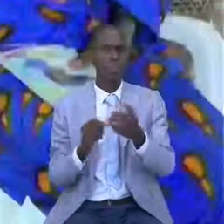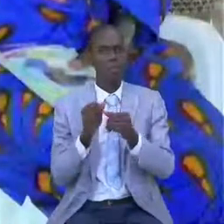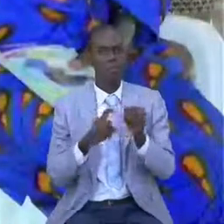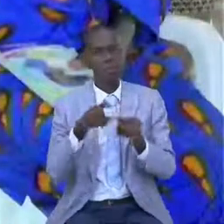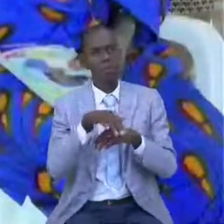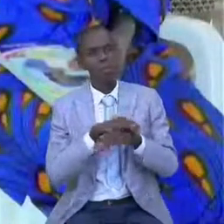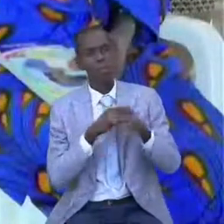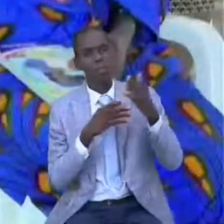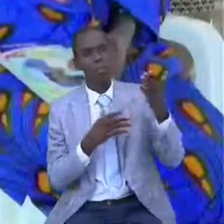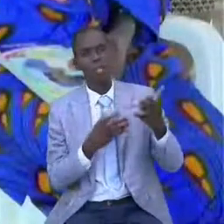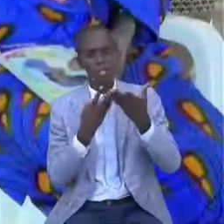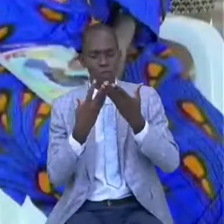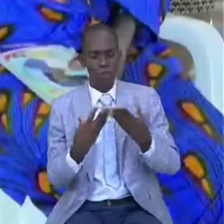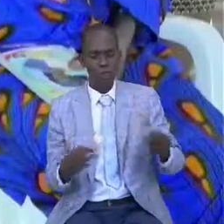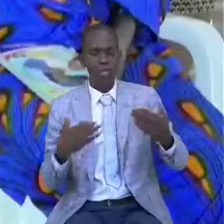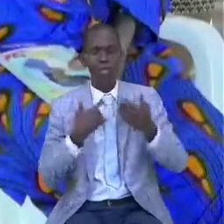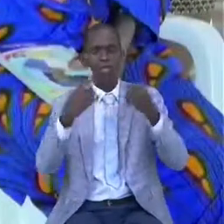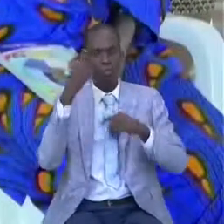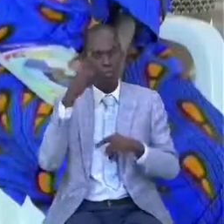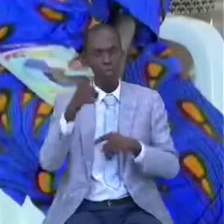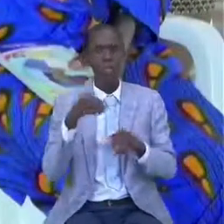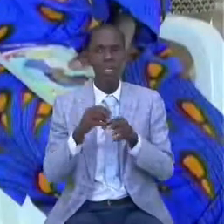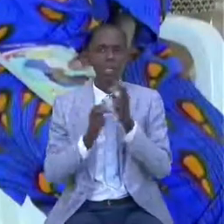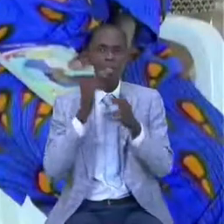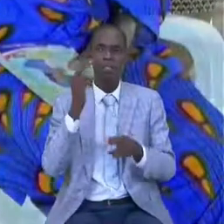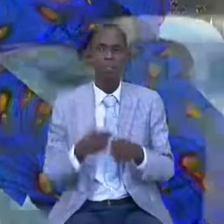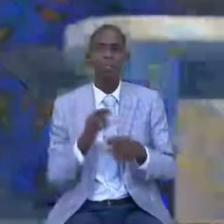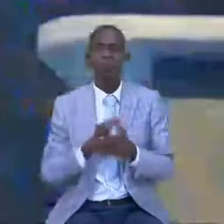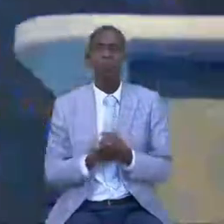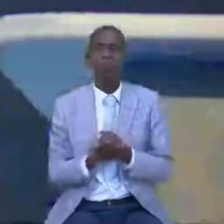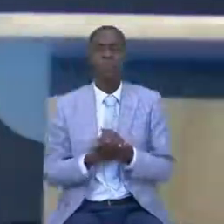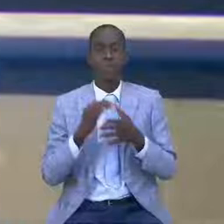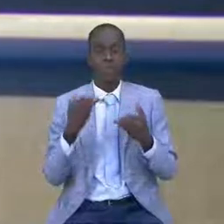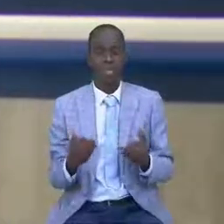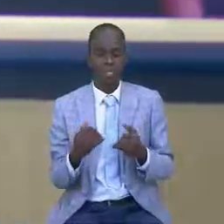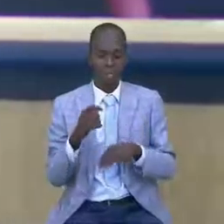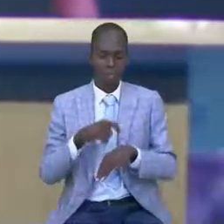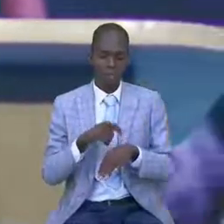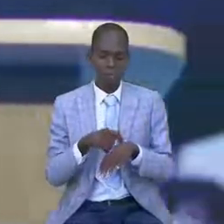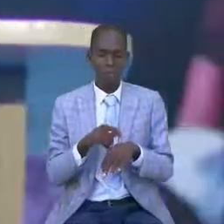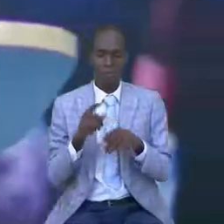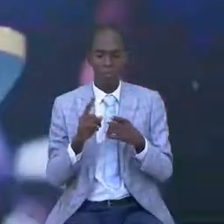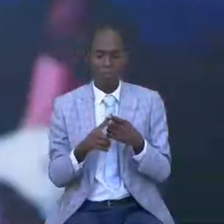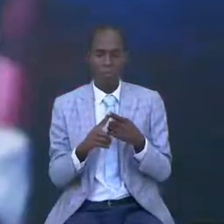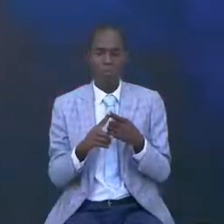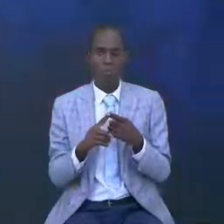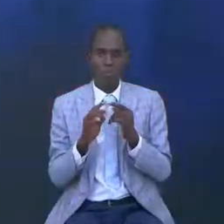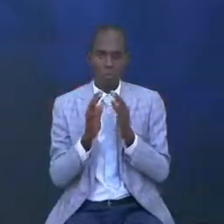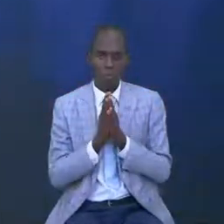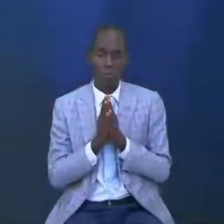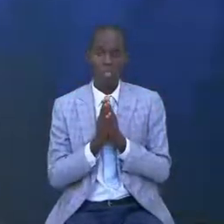le monde là-bas, tout le monde ici, tout le monde sur la planète, la solution est maintenant arrivée pour vous.